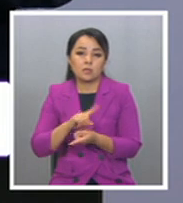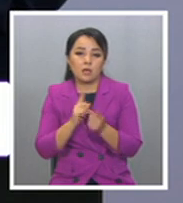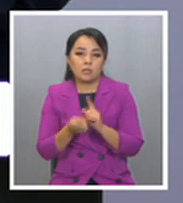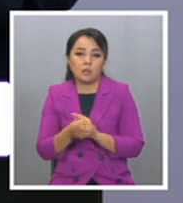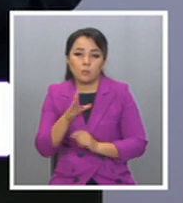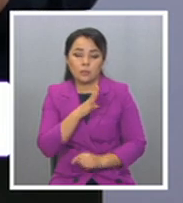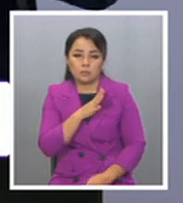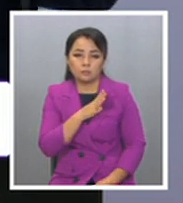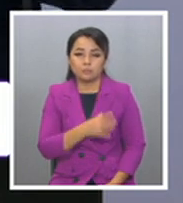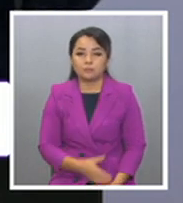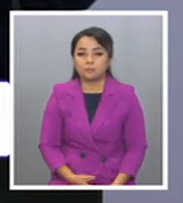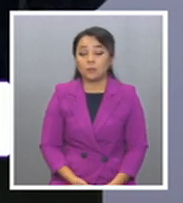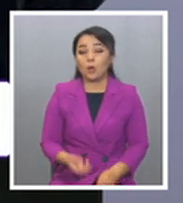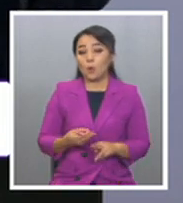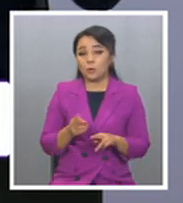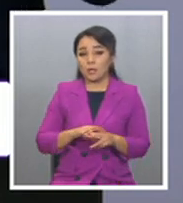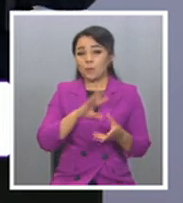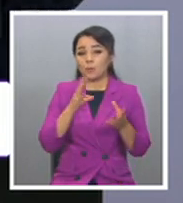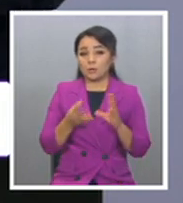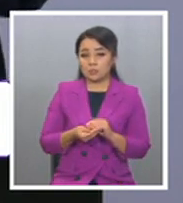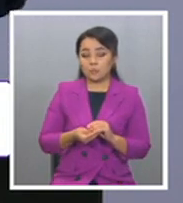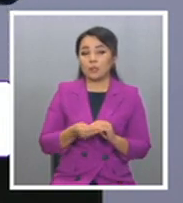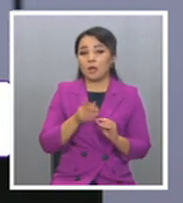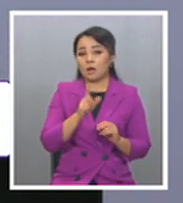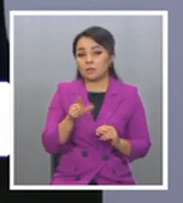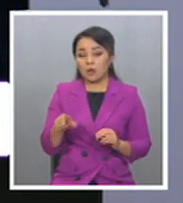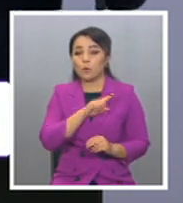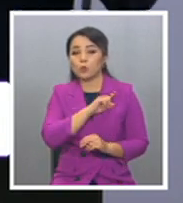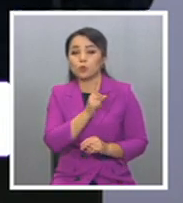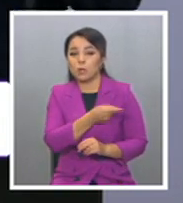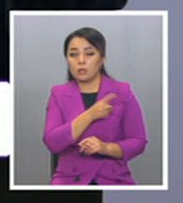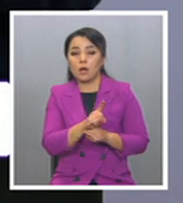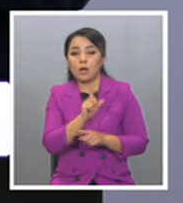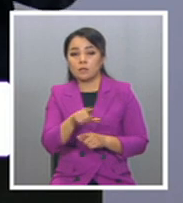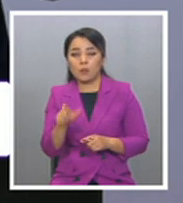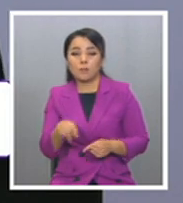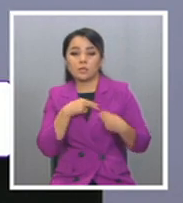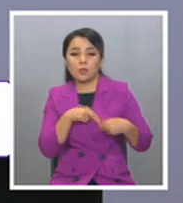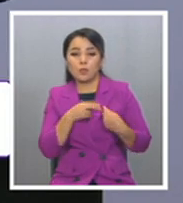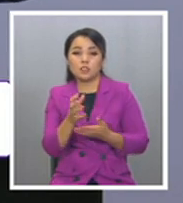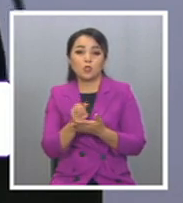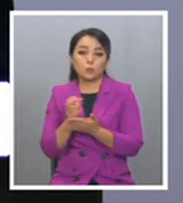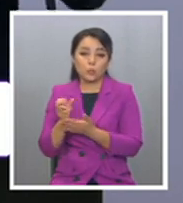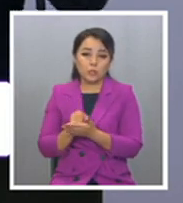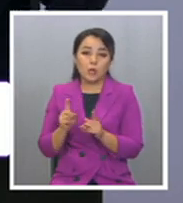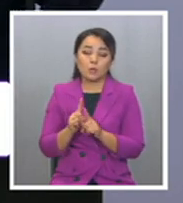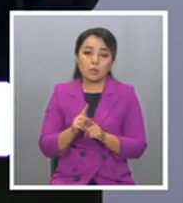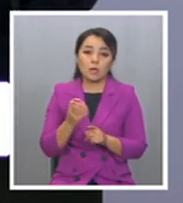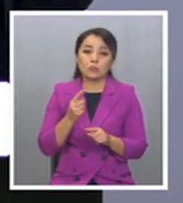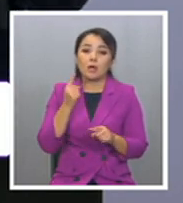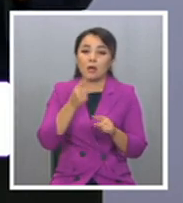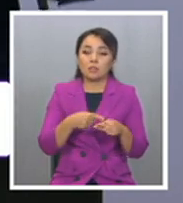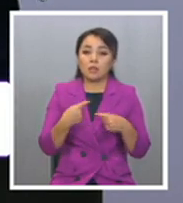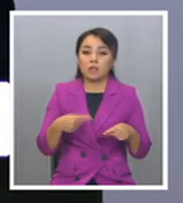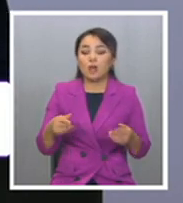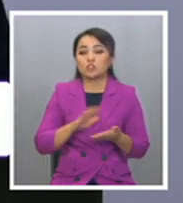жіберді дейміз. Осының барысында адам күшінің, жаңағы адам еңбек ресурстарына, сонымен қоса тағы да басқа